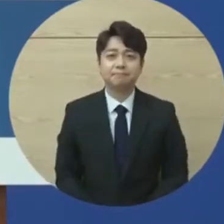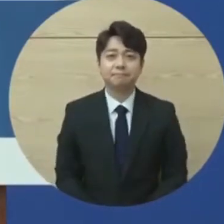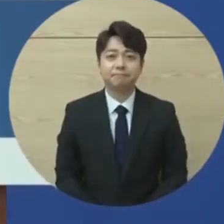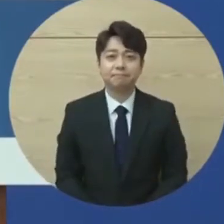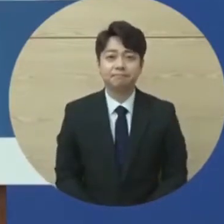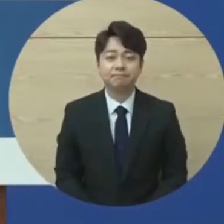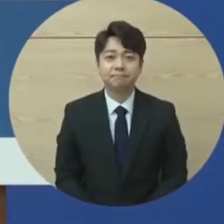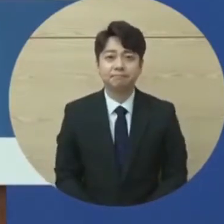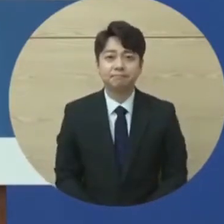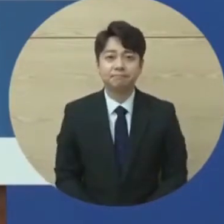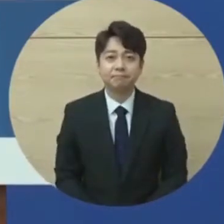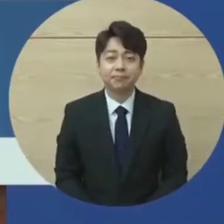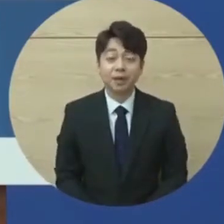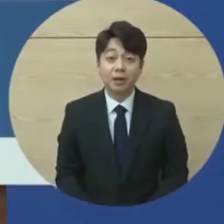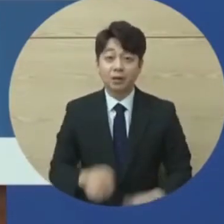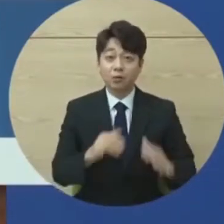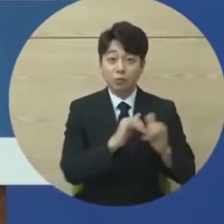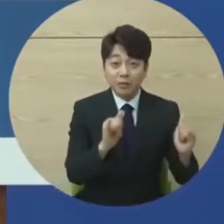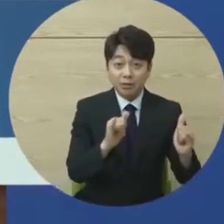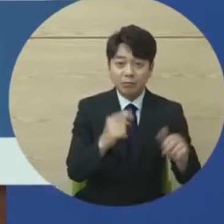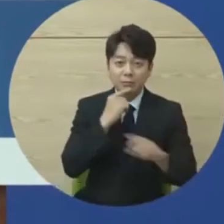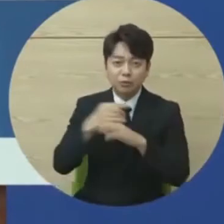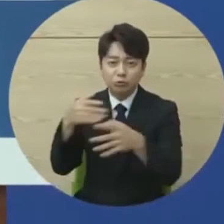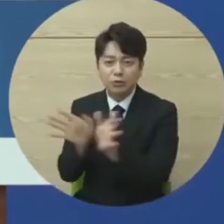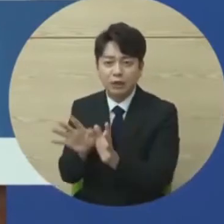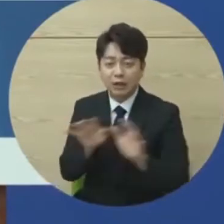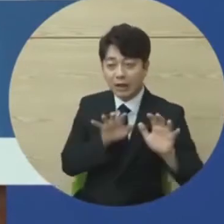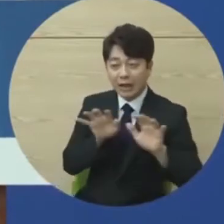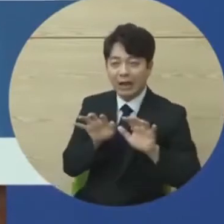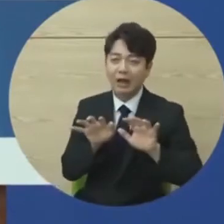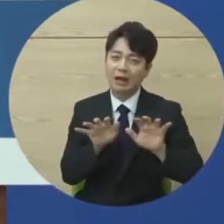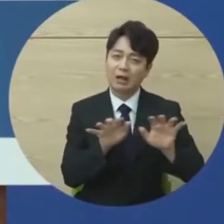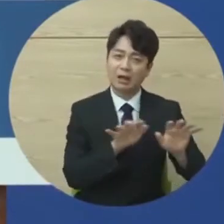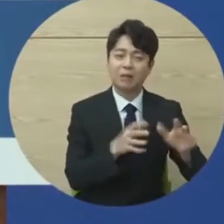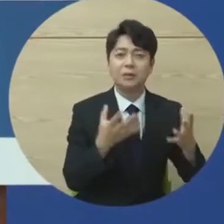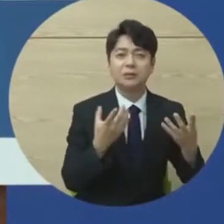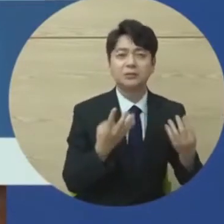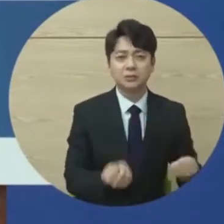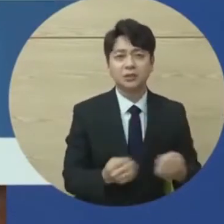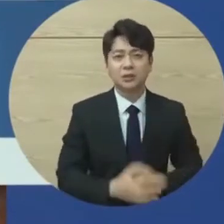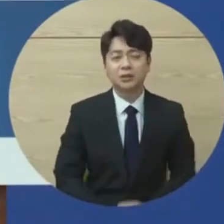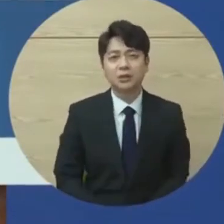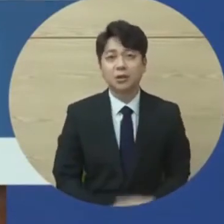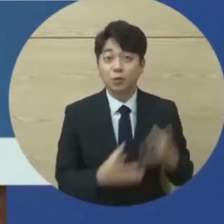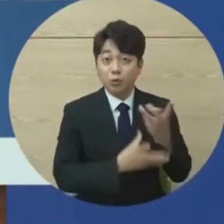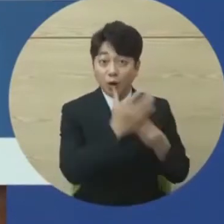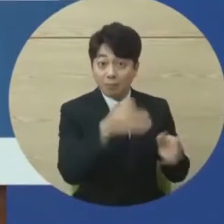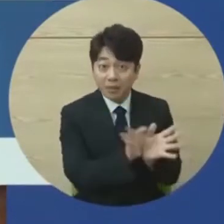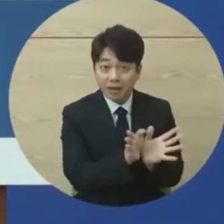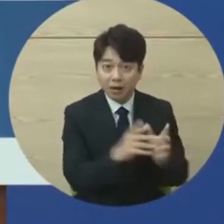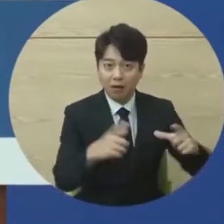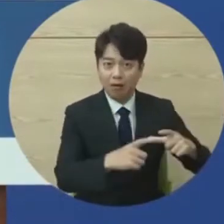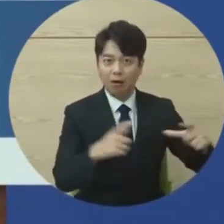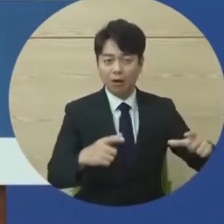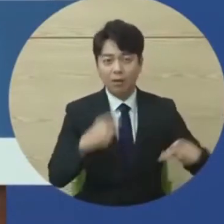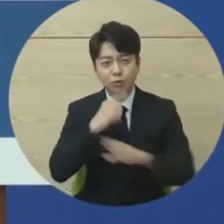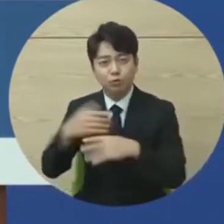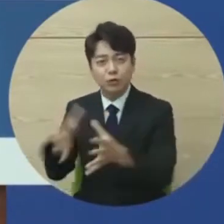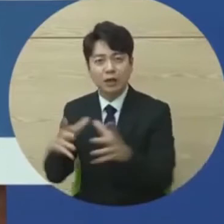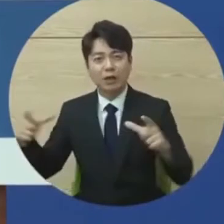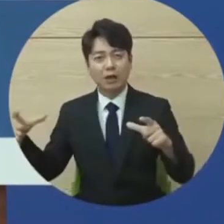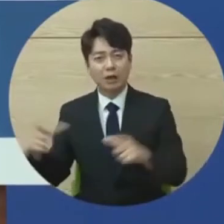국민이 민주당을 떠나고 있습니다. 서울이 미통당의 여론조사에서 뒤진다는 결과가 어저께